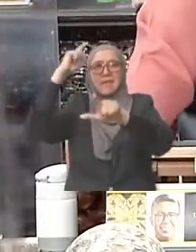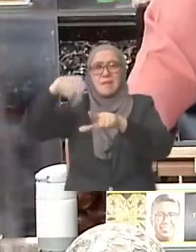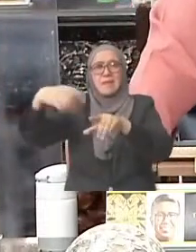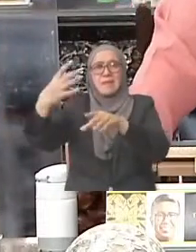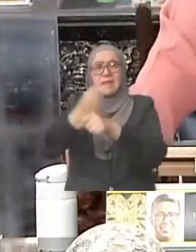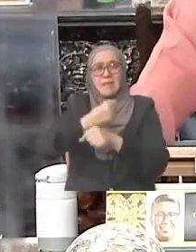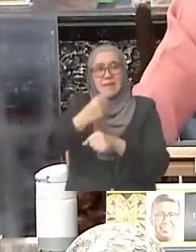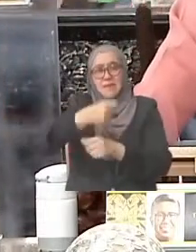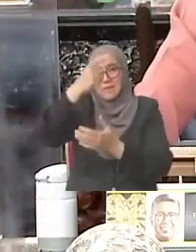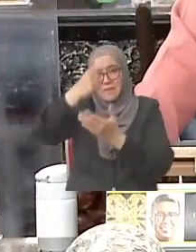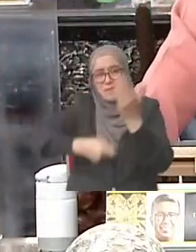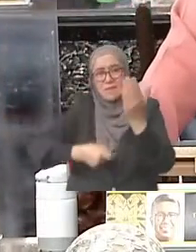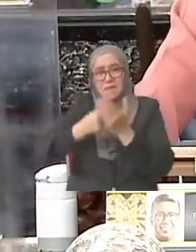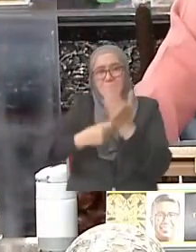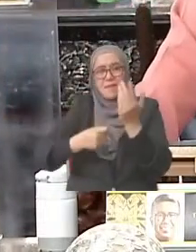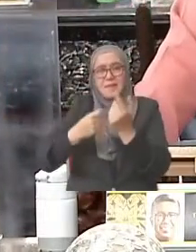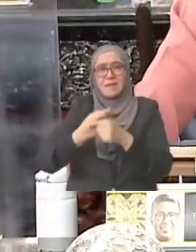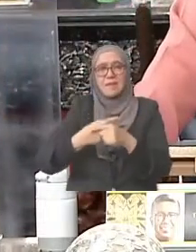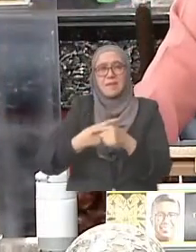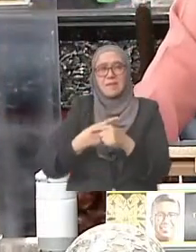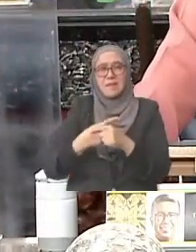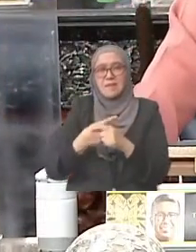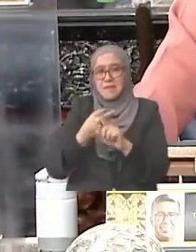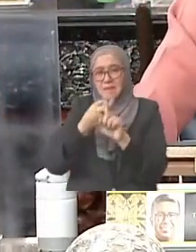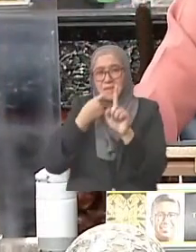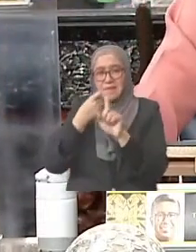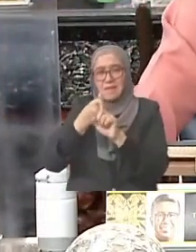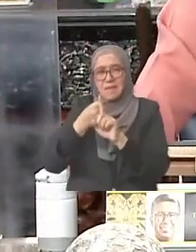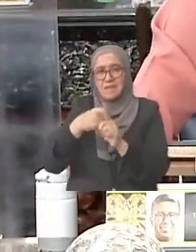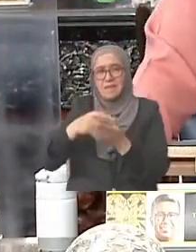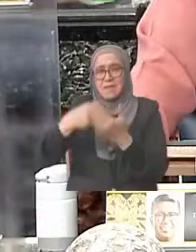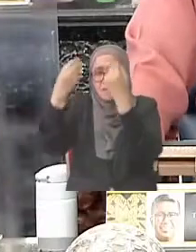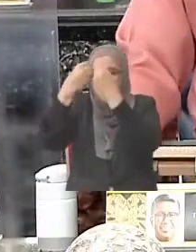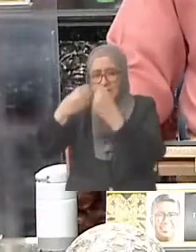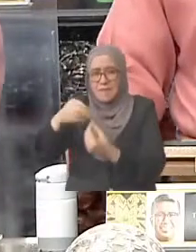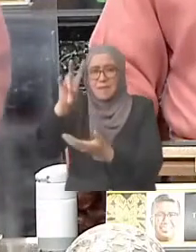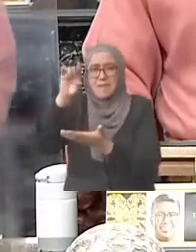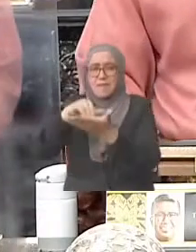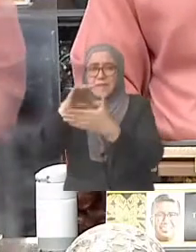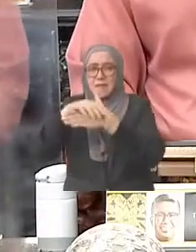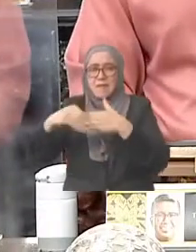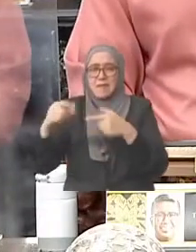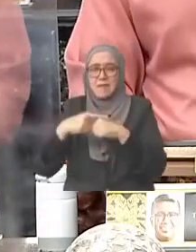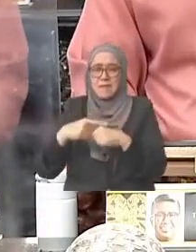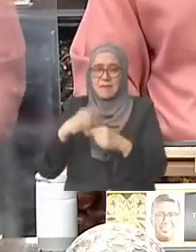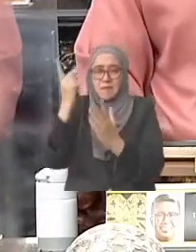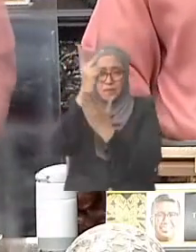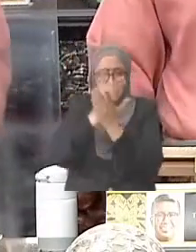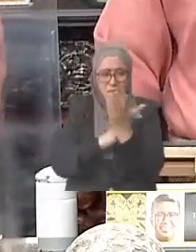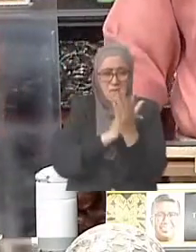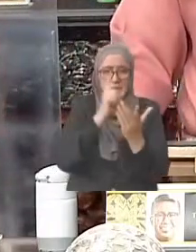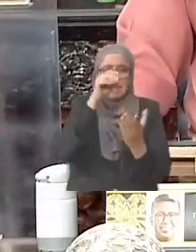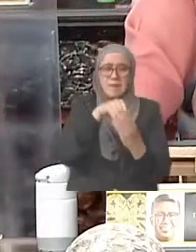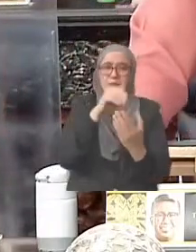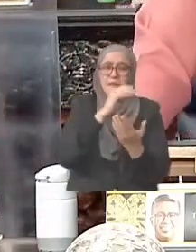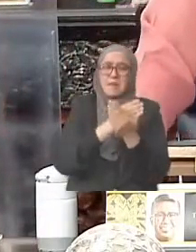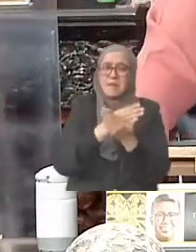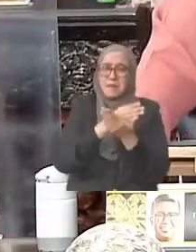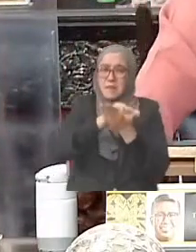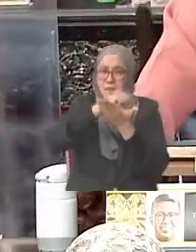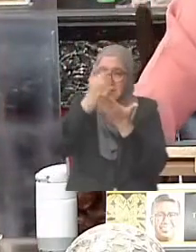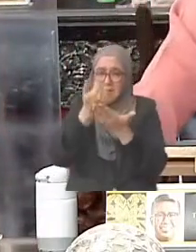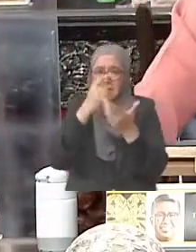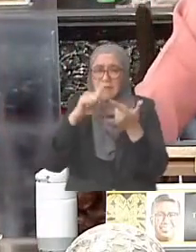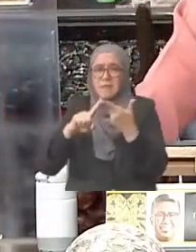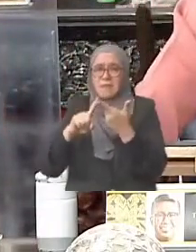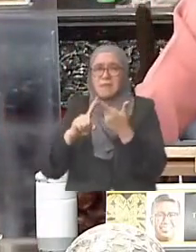7inked kursus profesional yang diluluskan antaranya merangkumi bidang perakaunan keuangan setiap yang berkaitan alam sekitar